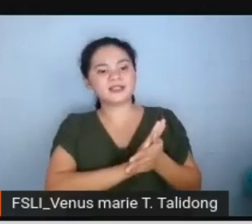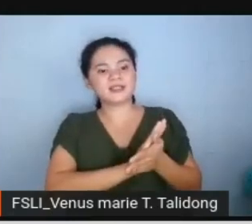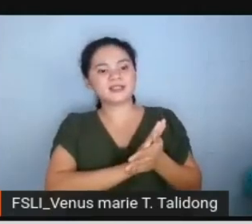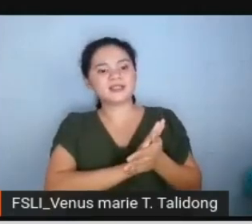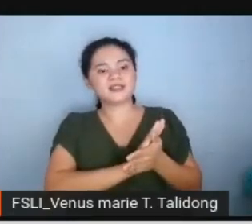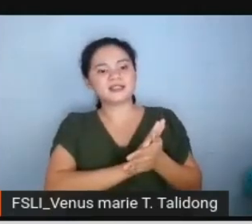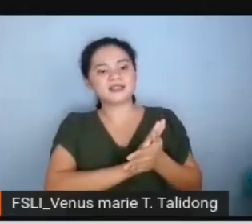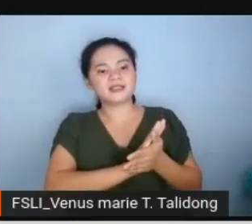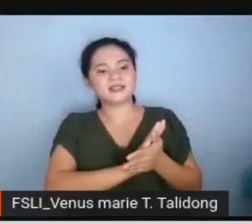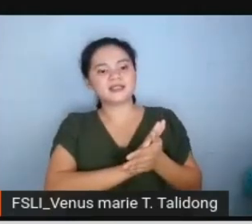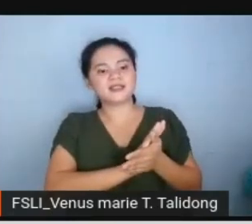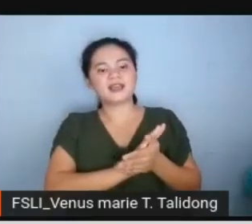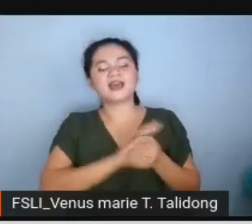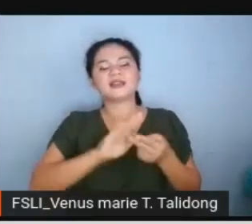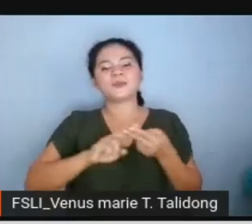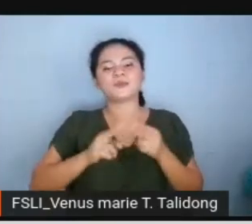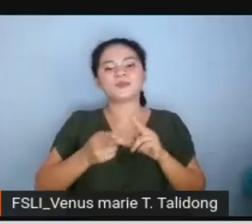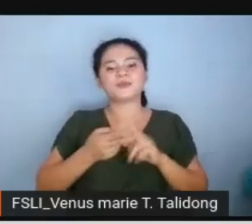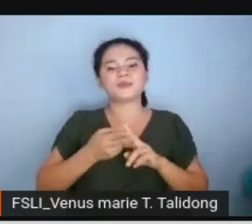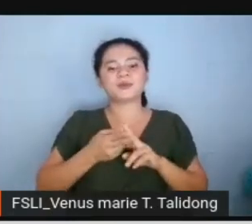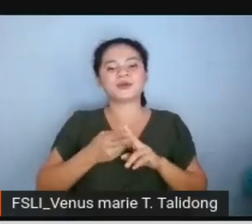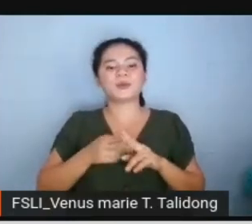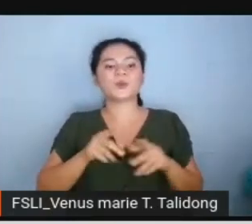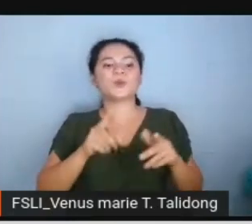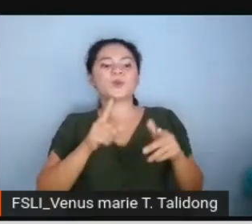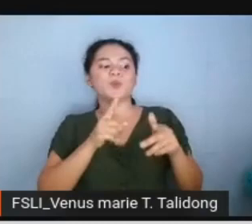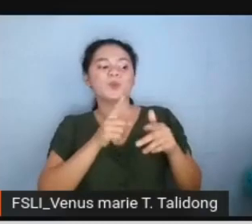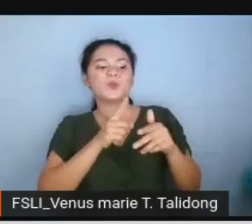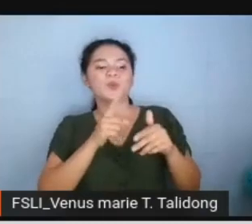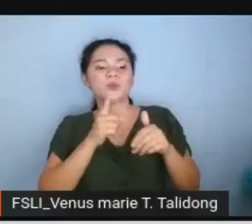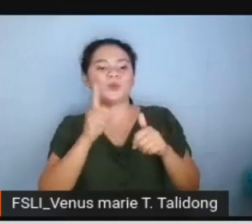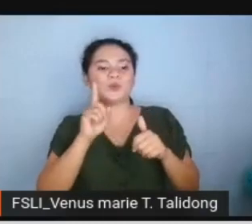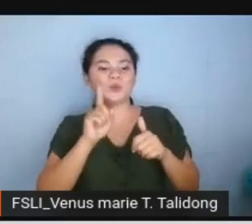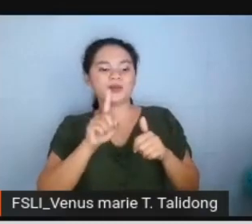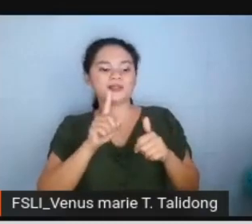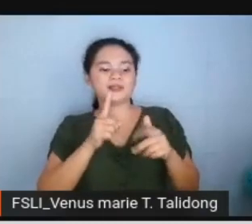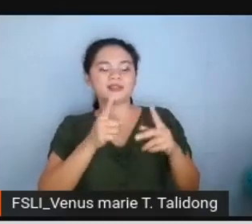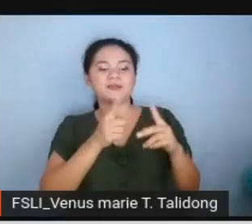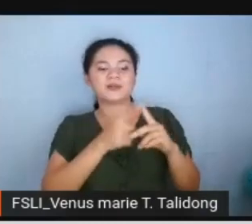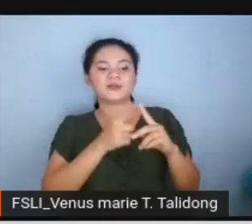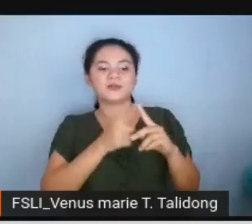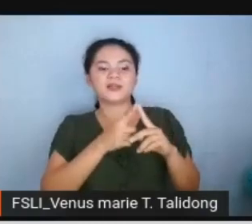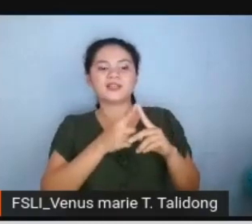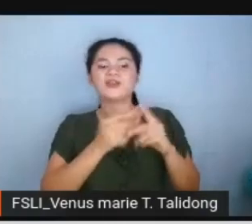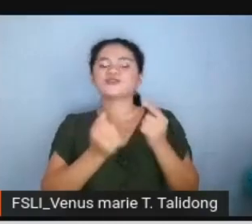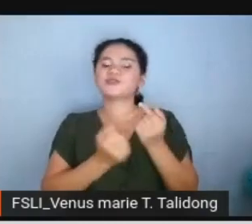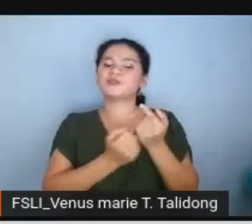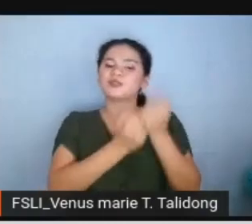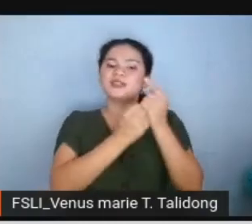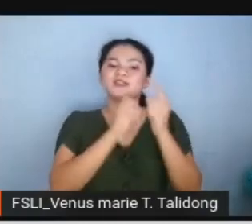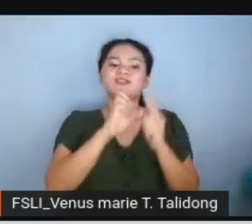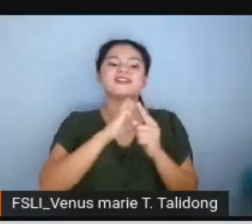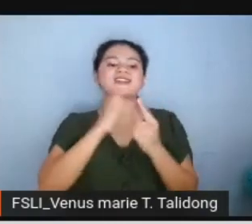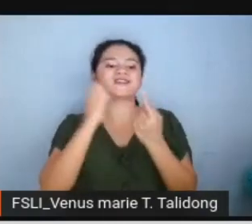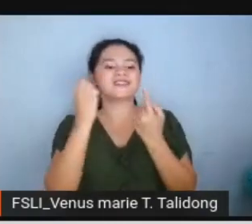That's number one, to be admitted in a traditional school, supportive yung environment, kasi